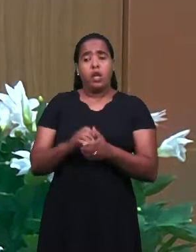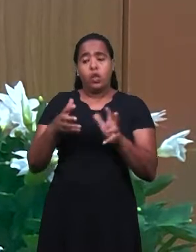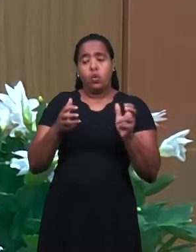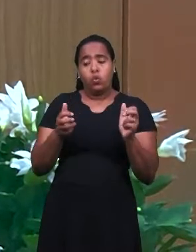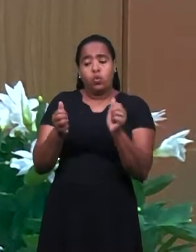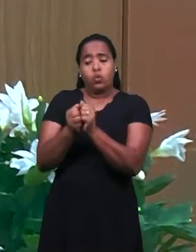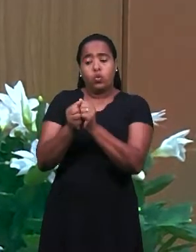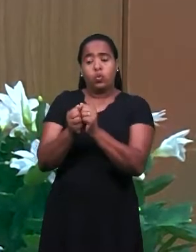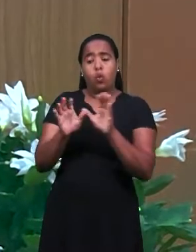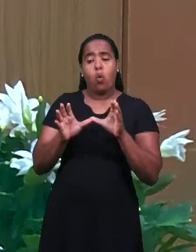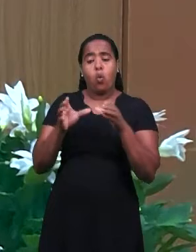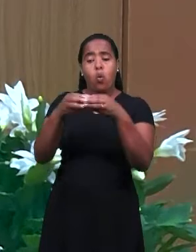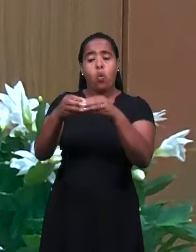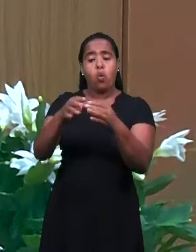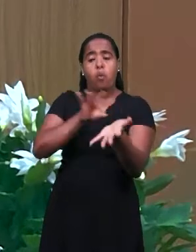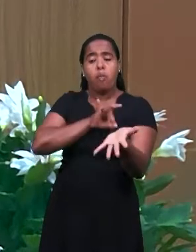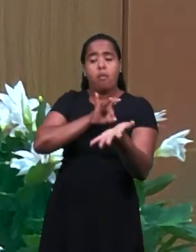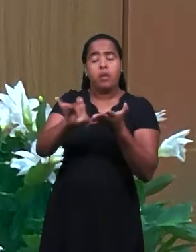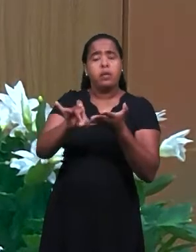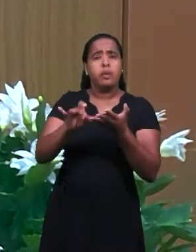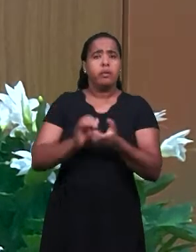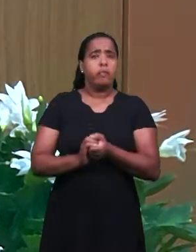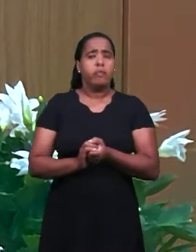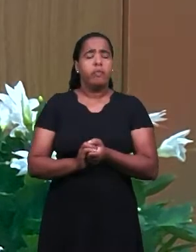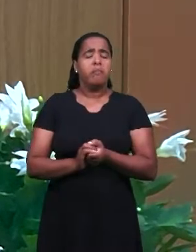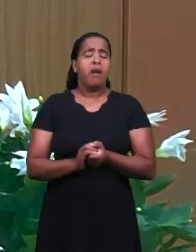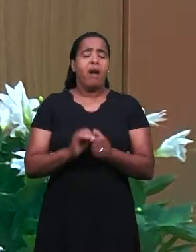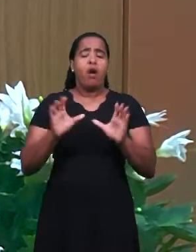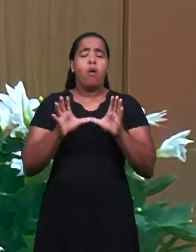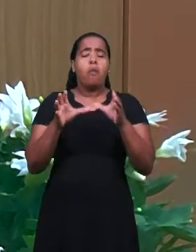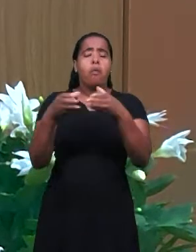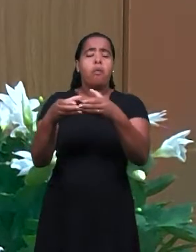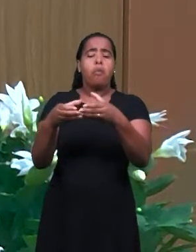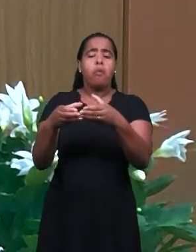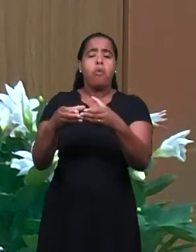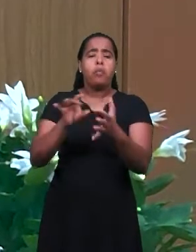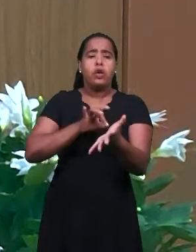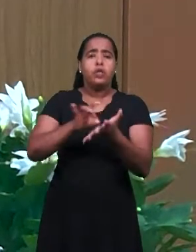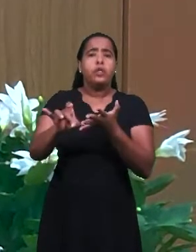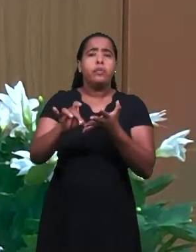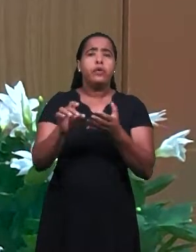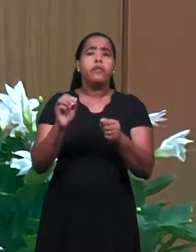которая объединилась с этими врагами. И что же они делали? Во-первых,